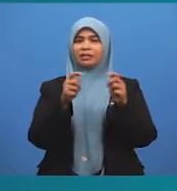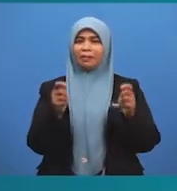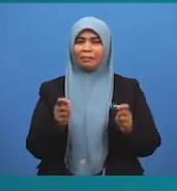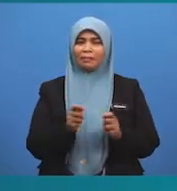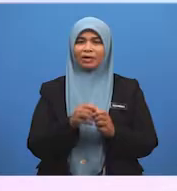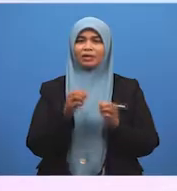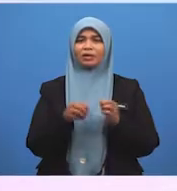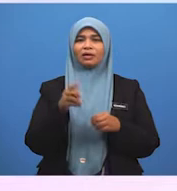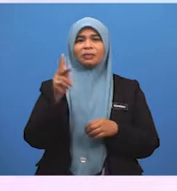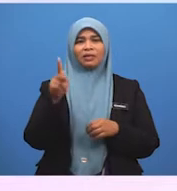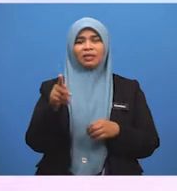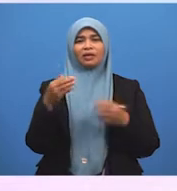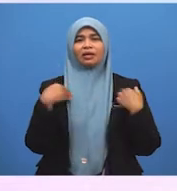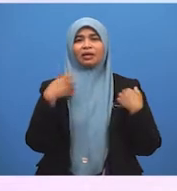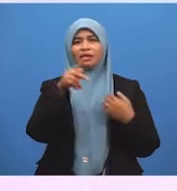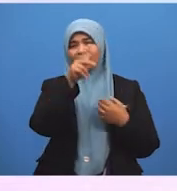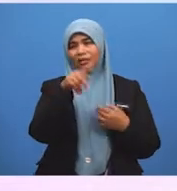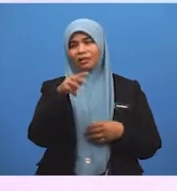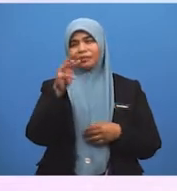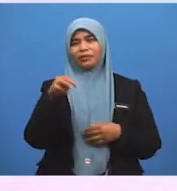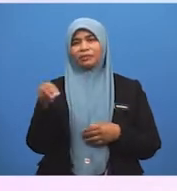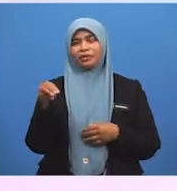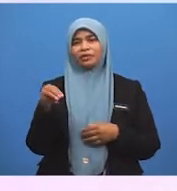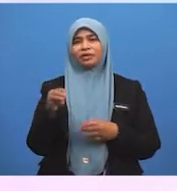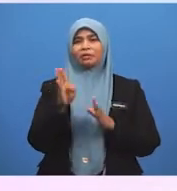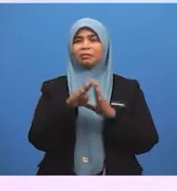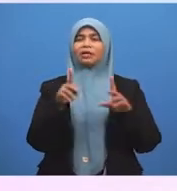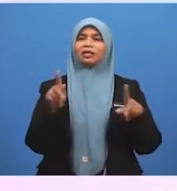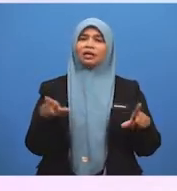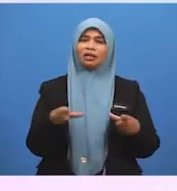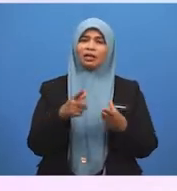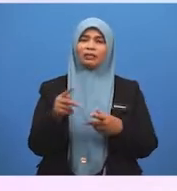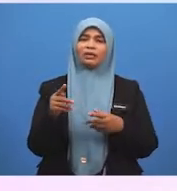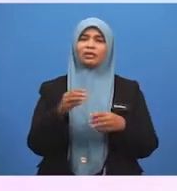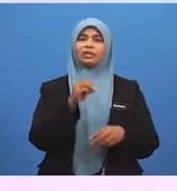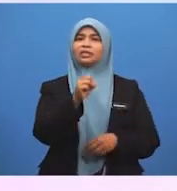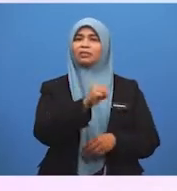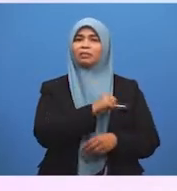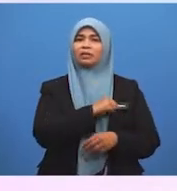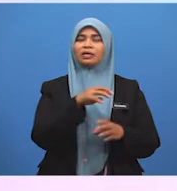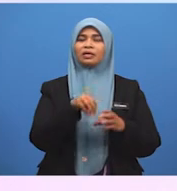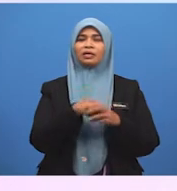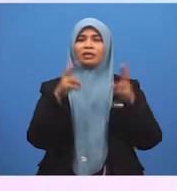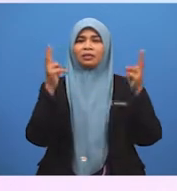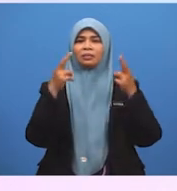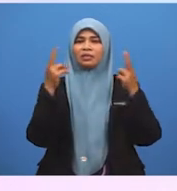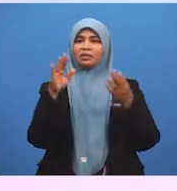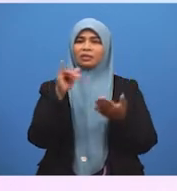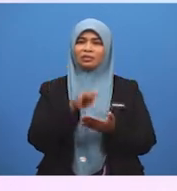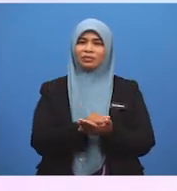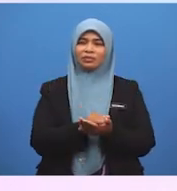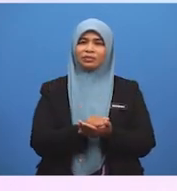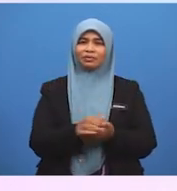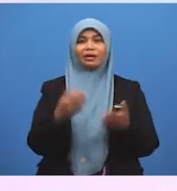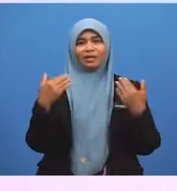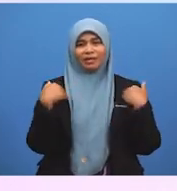pernah, adakah murid-murid berkelakuan sopan dalam upacara tersebut?